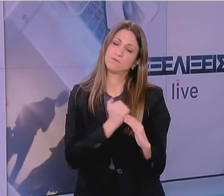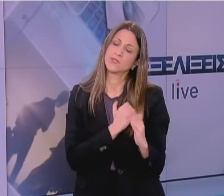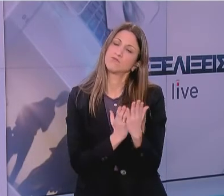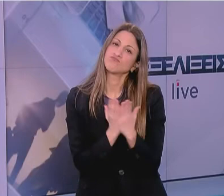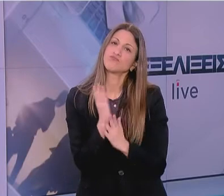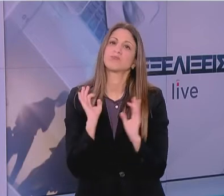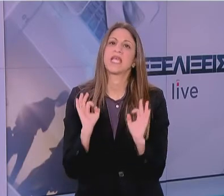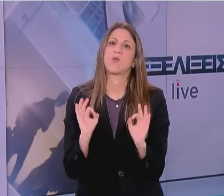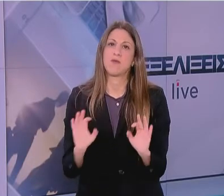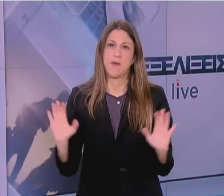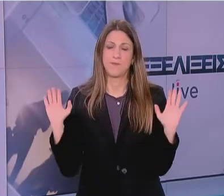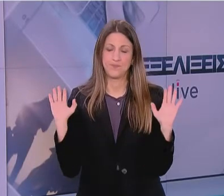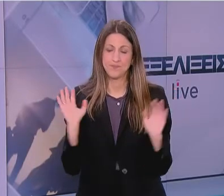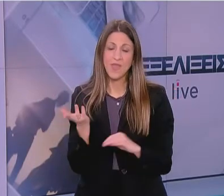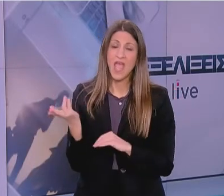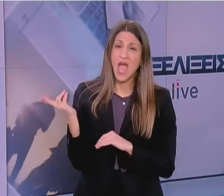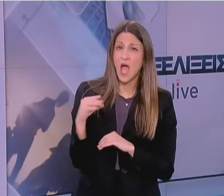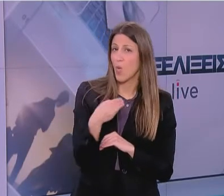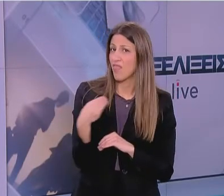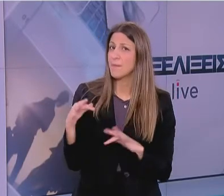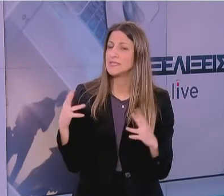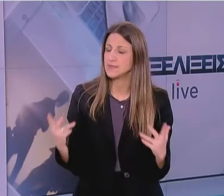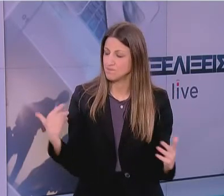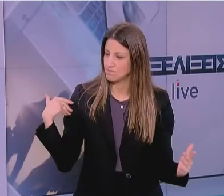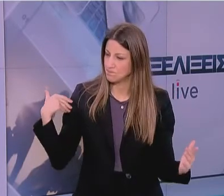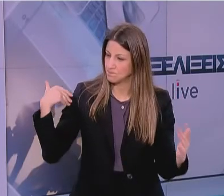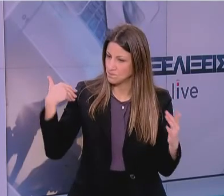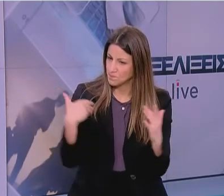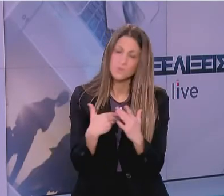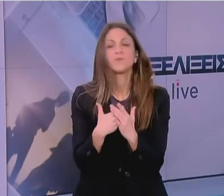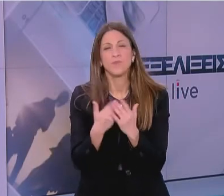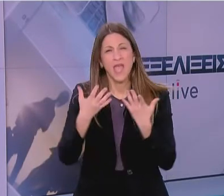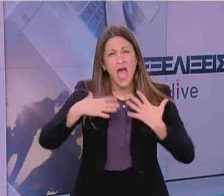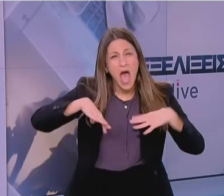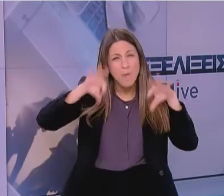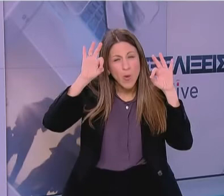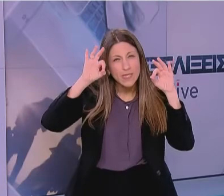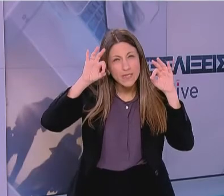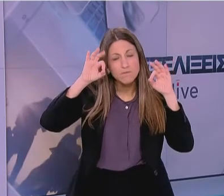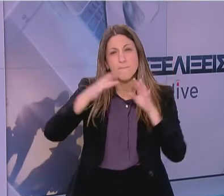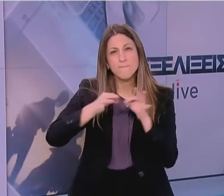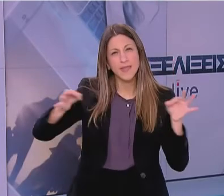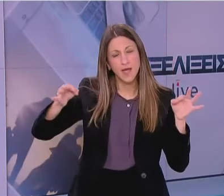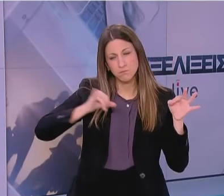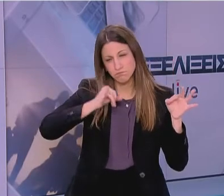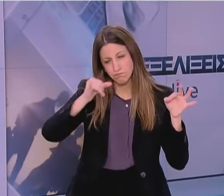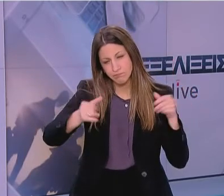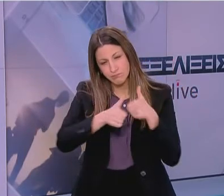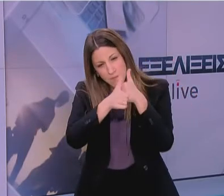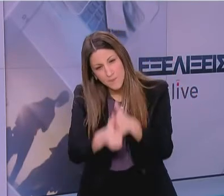αφορά στο υπηρεσιακό σκέλος ενημέρωσης, θα ήθελα να ξεκινήσω με ένα σύντομο απολογισμό. Από την έναρξη εφαρμογής των μέτρων μέχρι και χθες είχαν